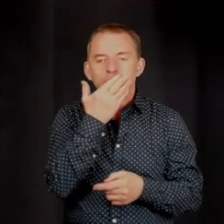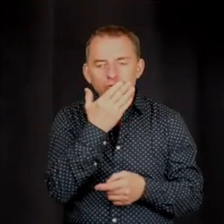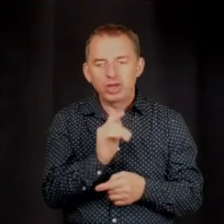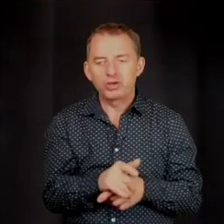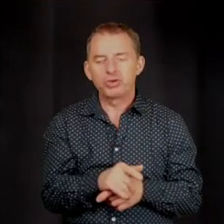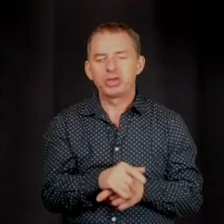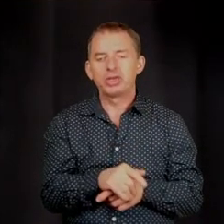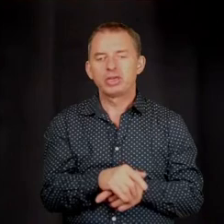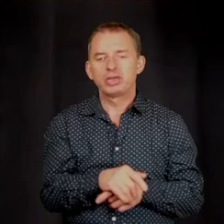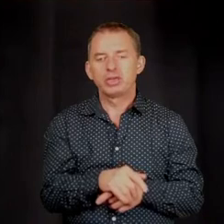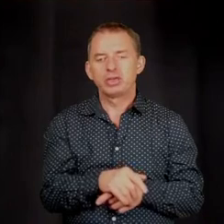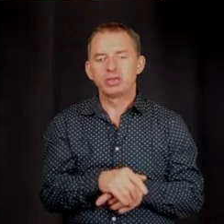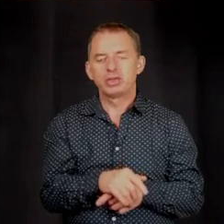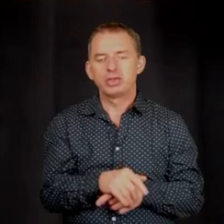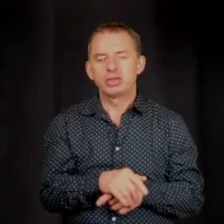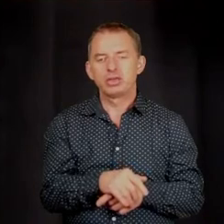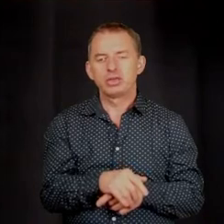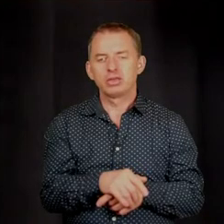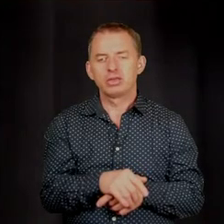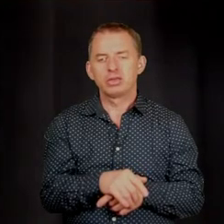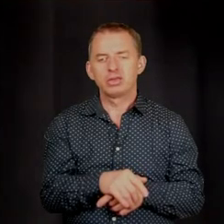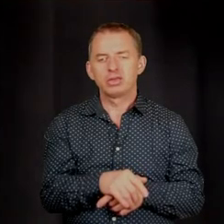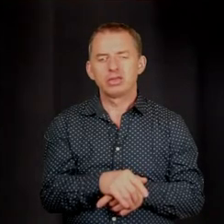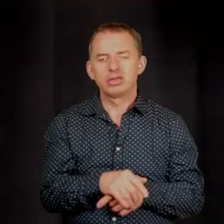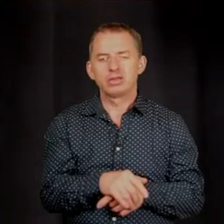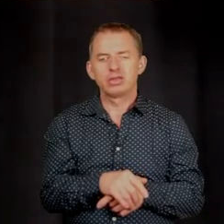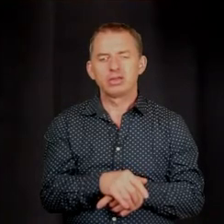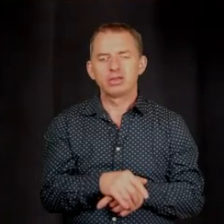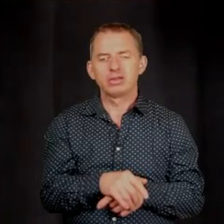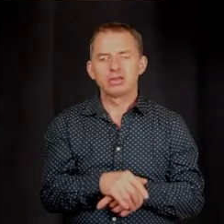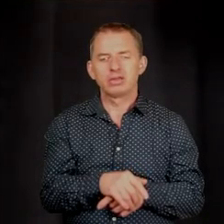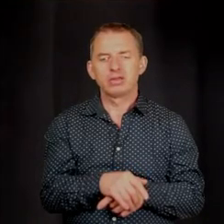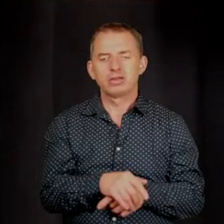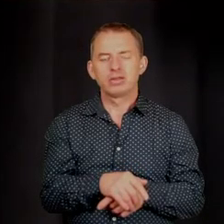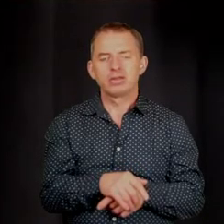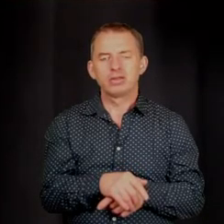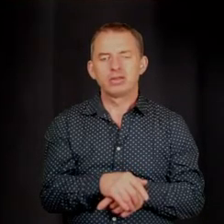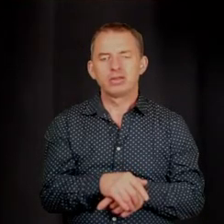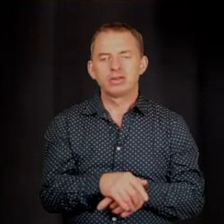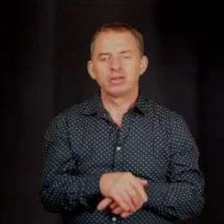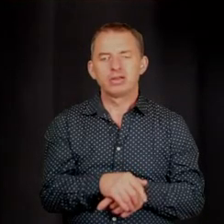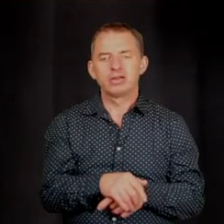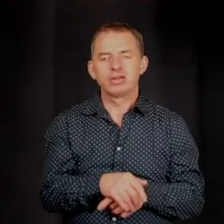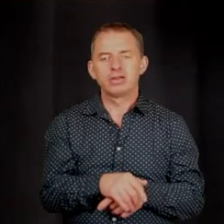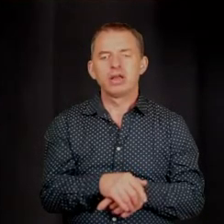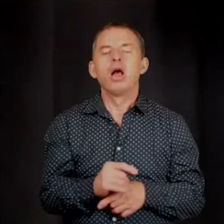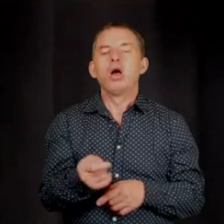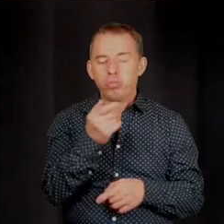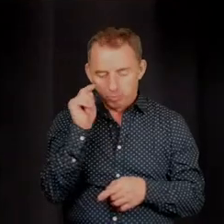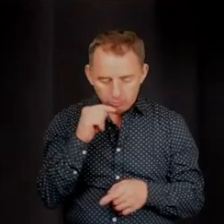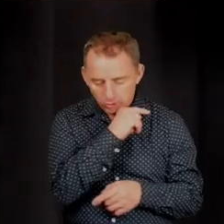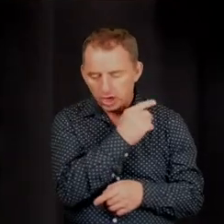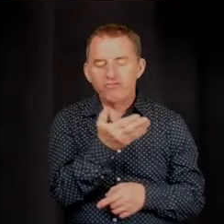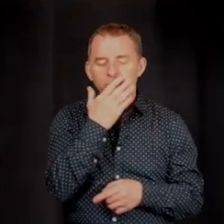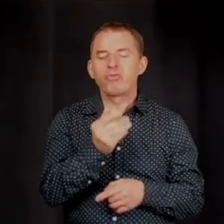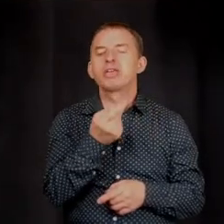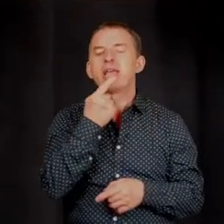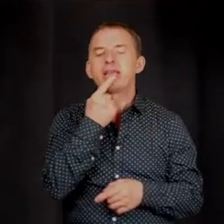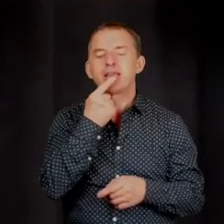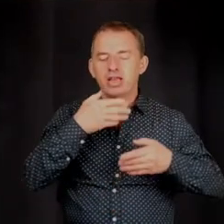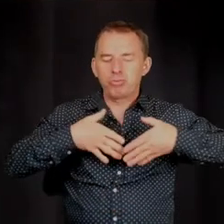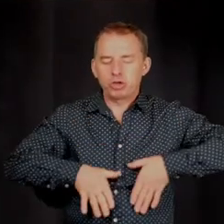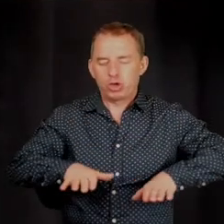mówić Gaelic would be... Gaelic is the language of Scotland. Językiem Szkotów, tak? And Ireland as